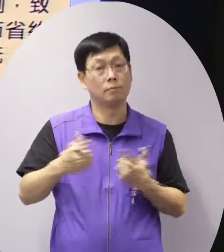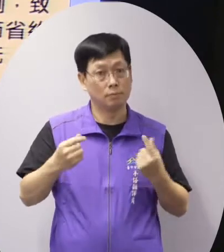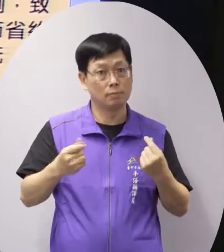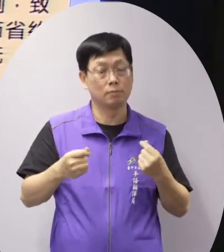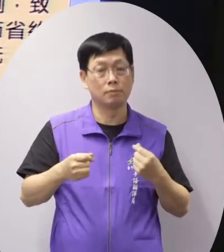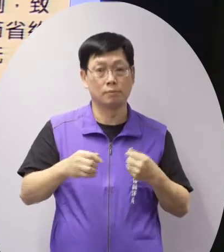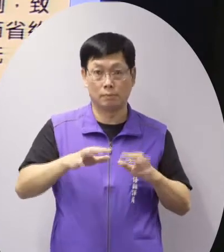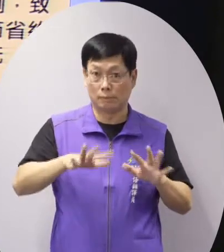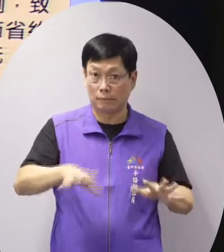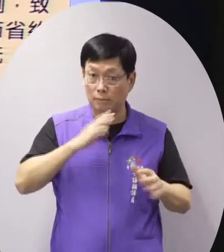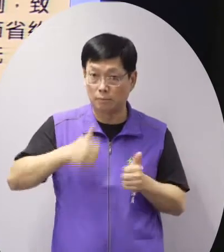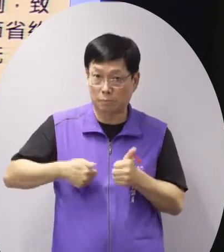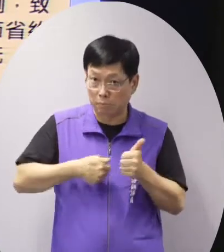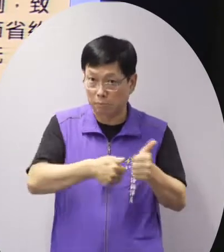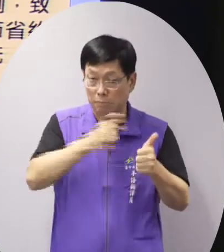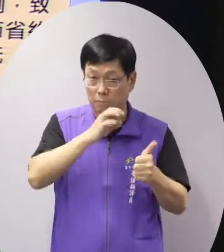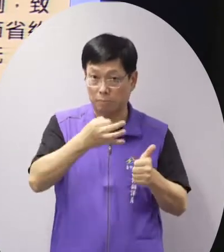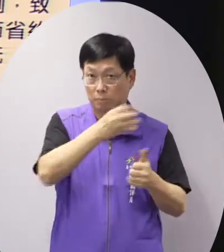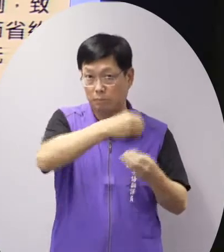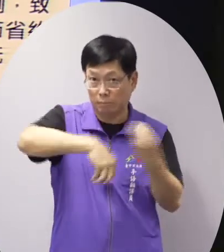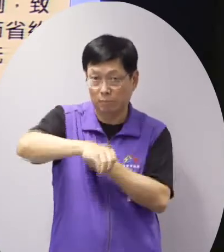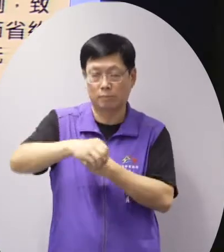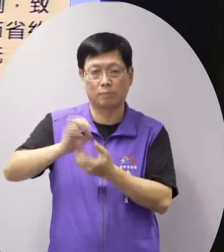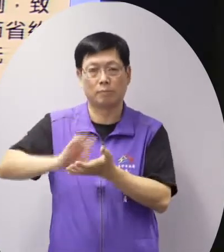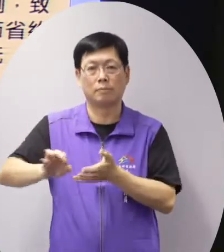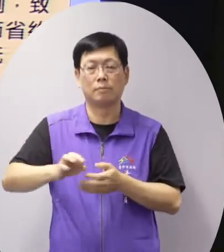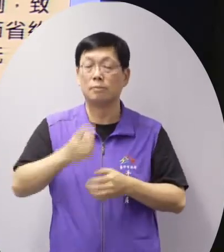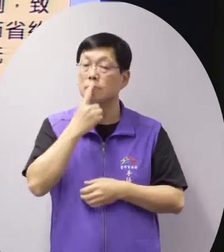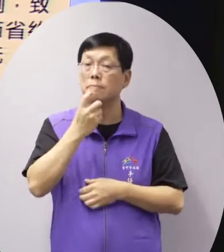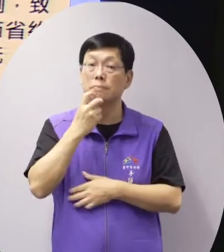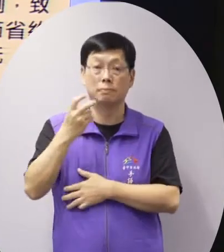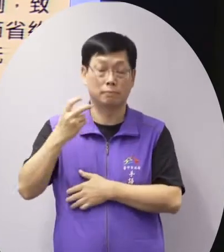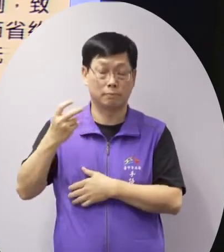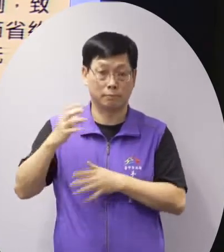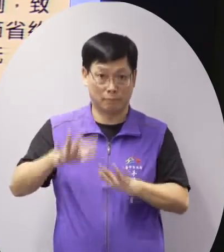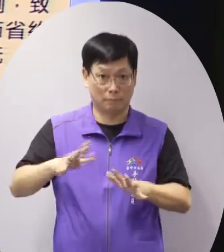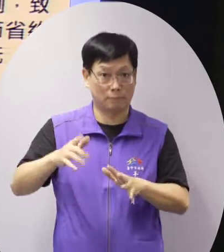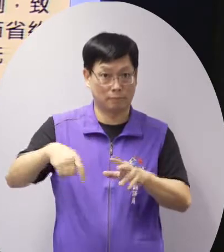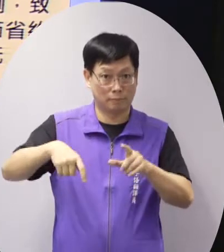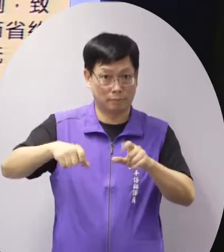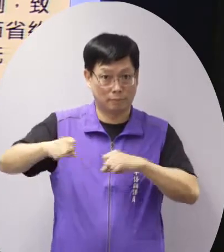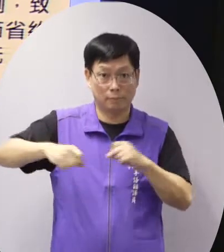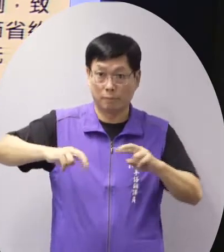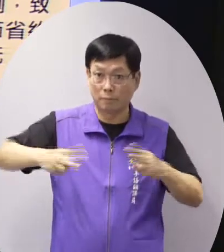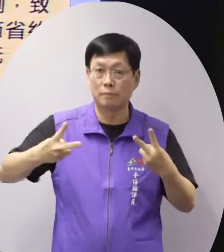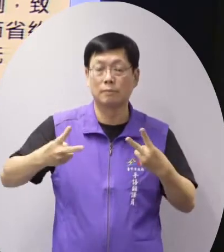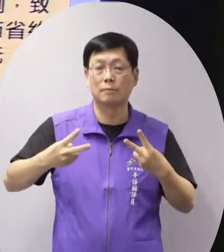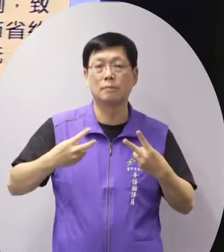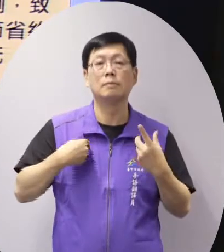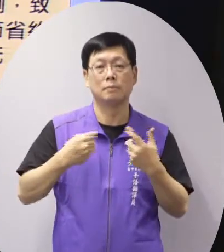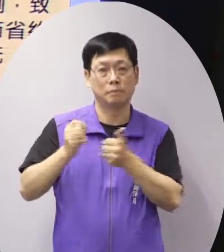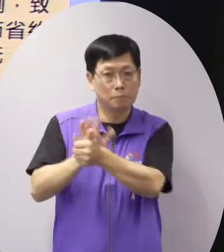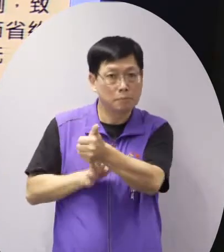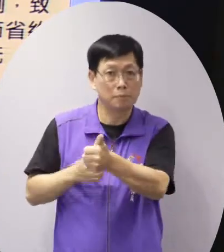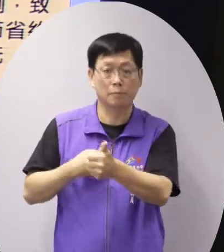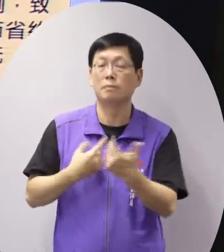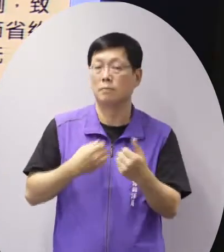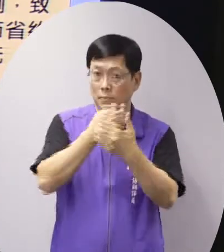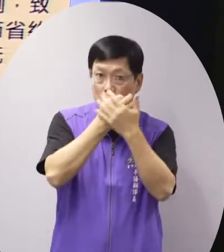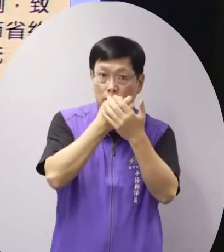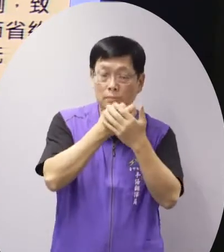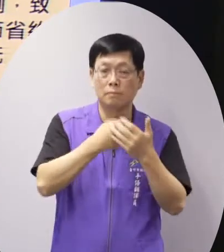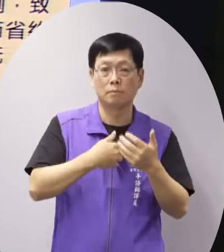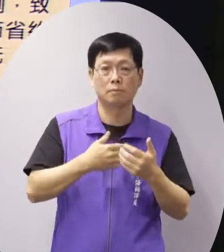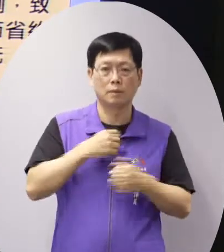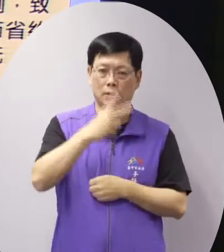当做我们这次追加减预算的裁员哈。那因为中央政策改变等等的因素哈，我们也节省了市库